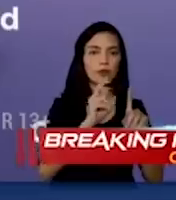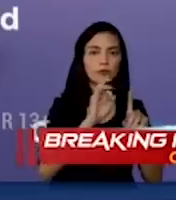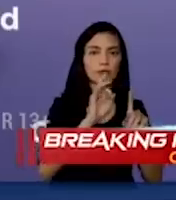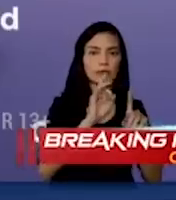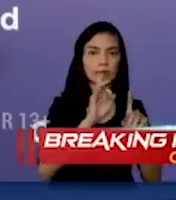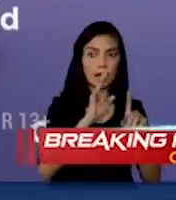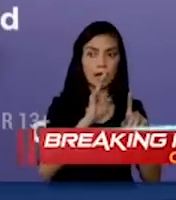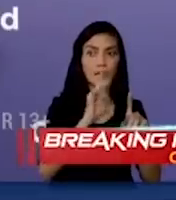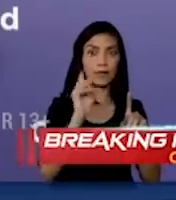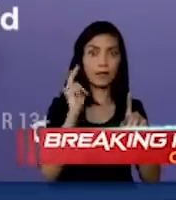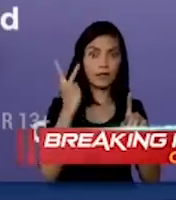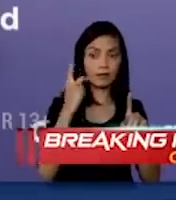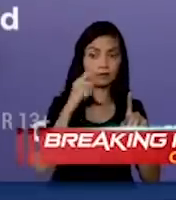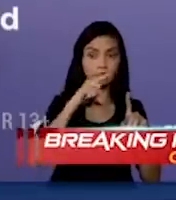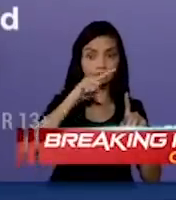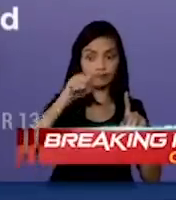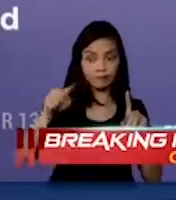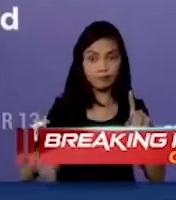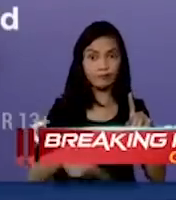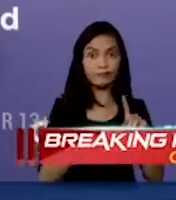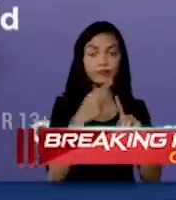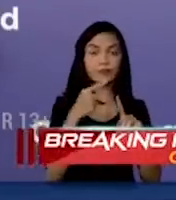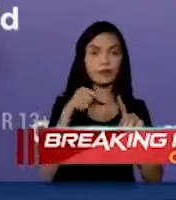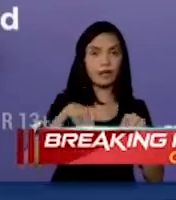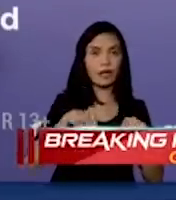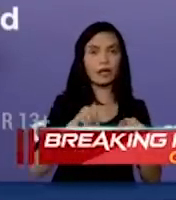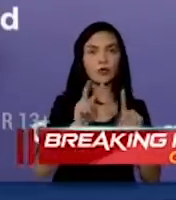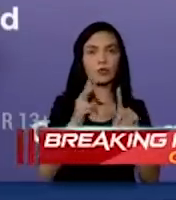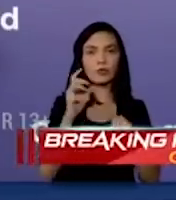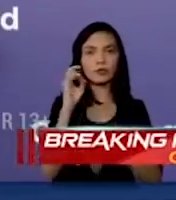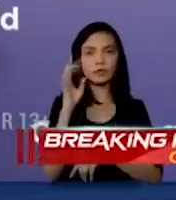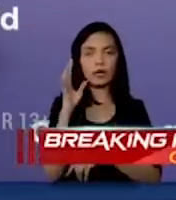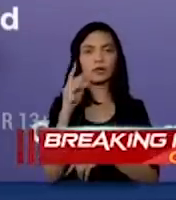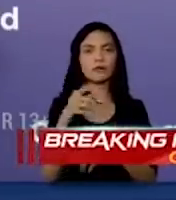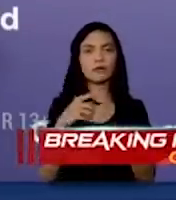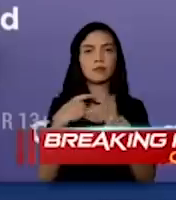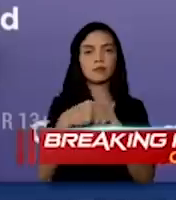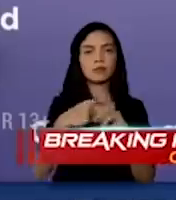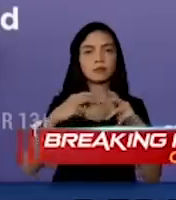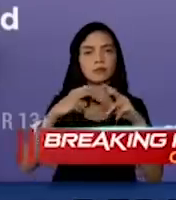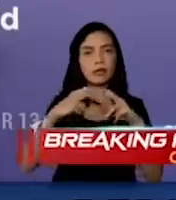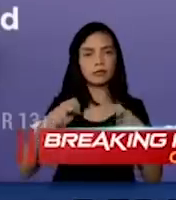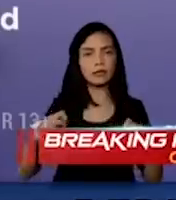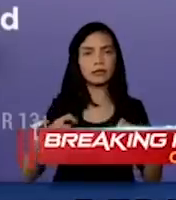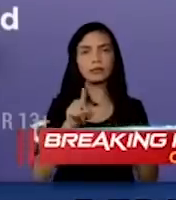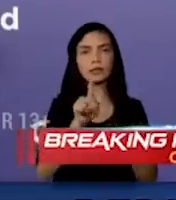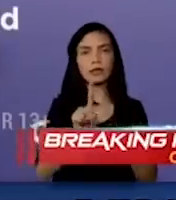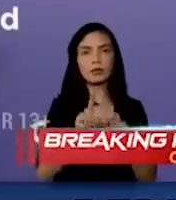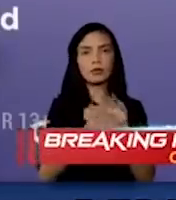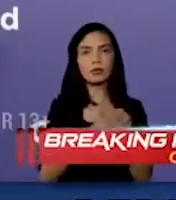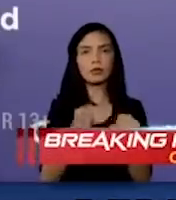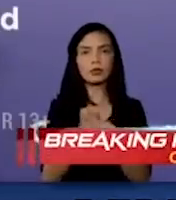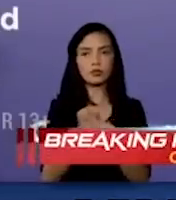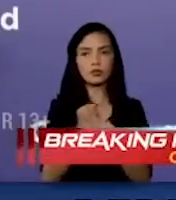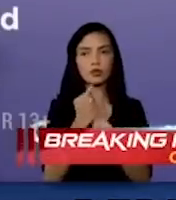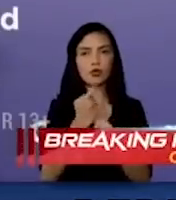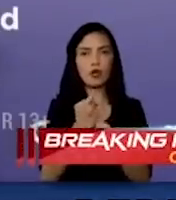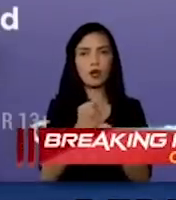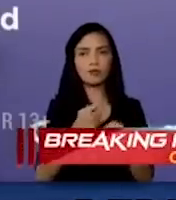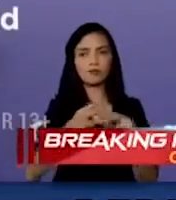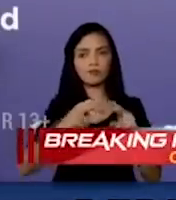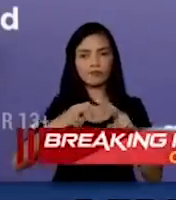sampai dengan hari ini dan beberapa yang akan kita lakukan kajian dalam seminggu terakhir terkait dengan data yang sudah kita